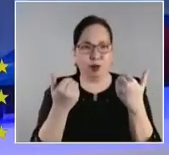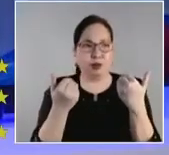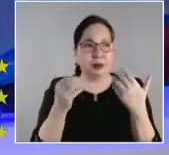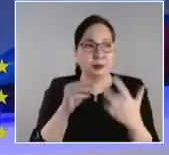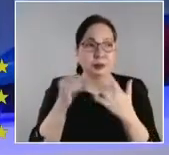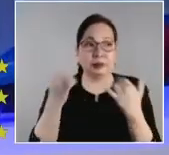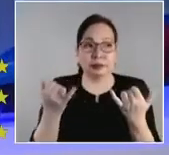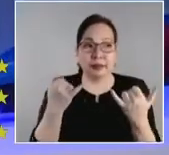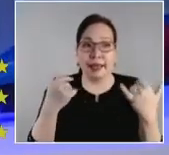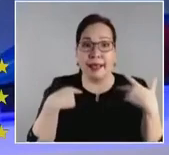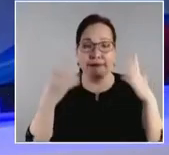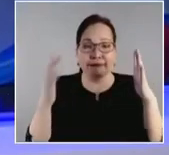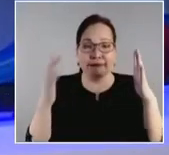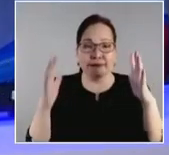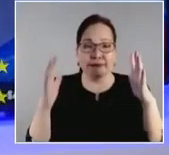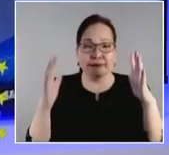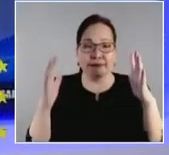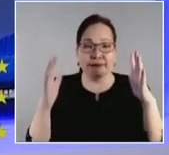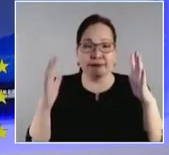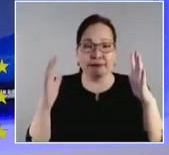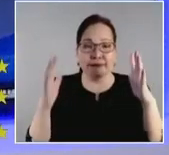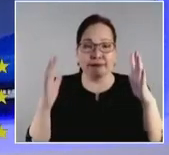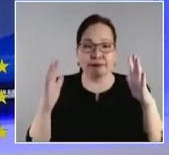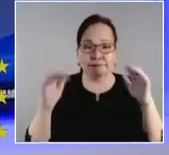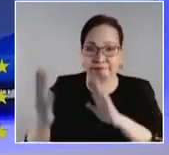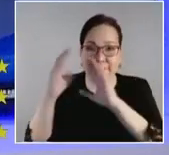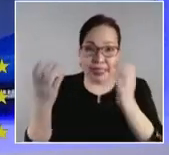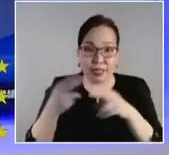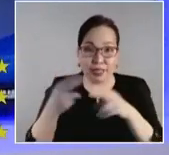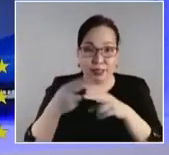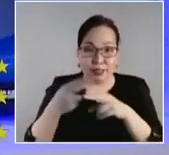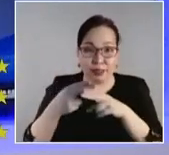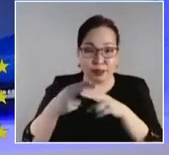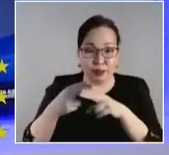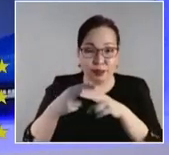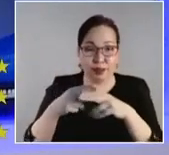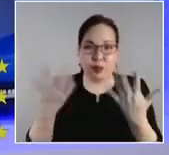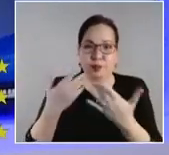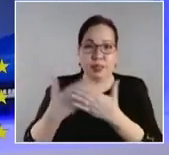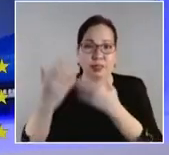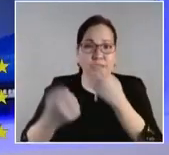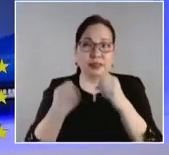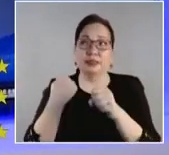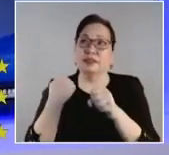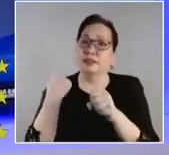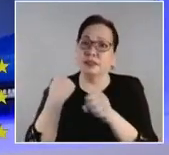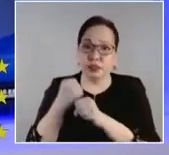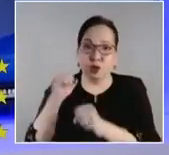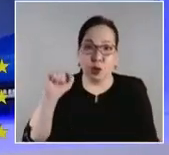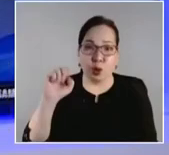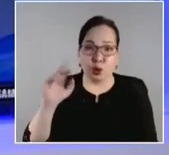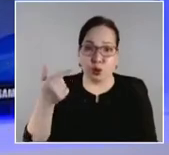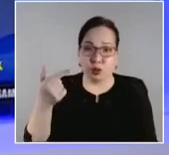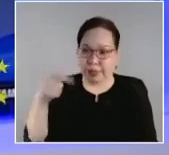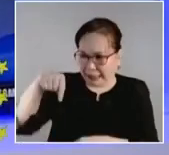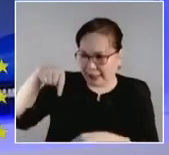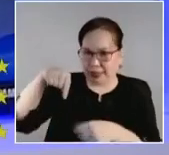face-to-face classes and then, well, perhaps by next school year, August, baka mag-hybrid, no? Face-to-face and...